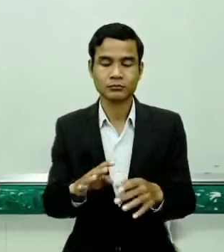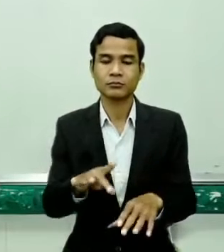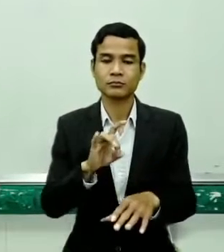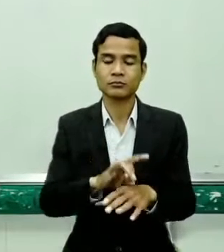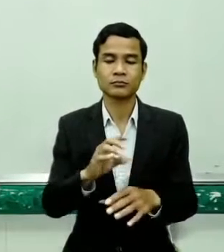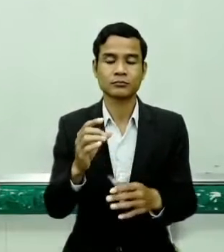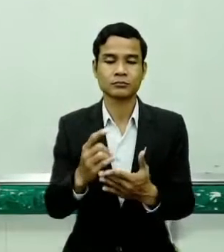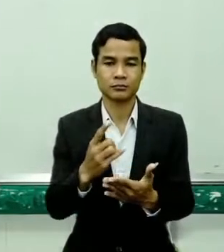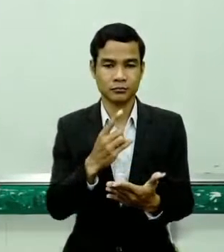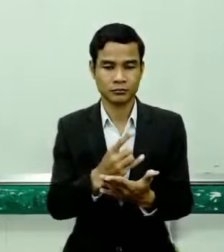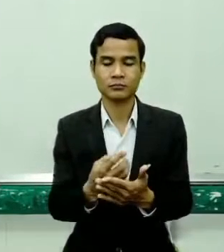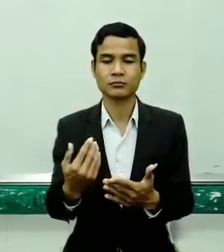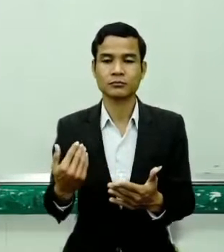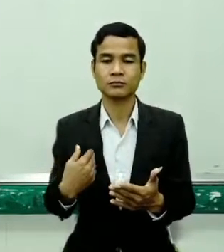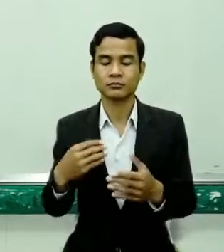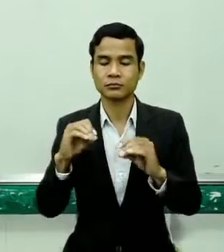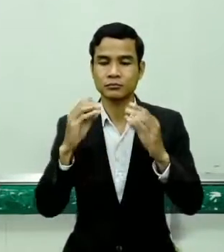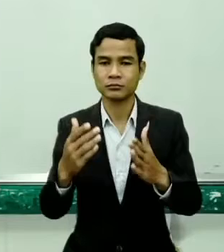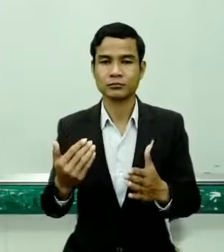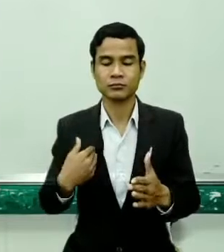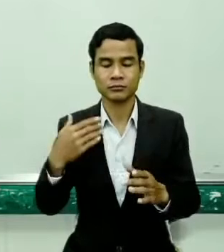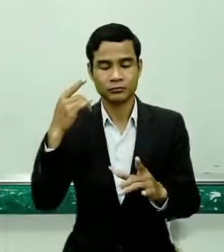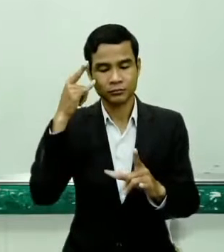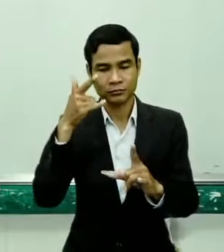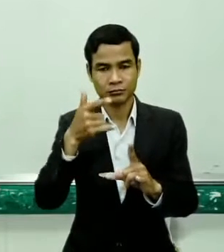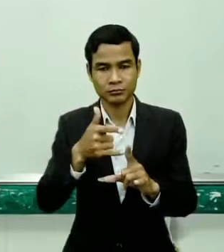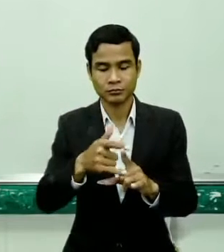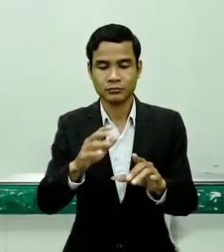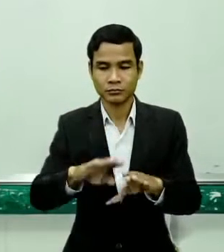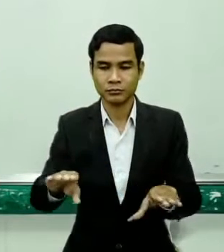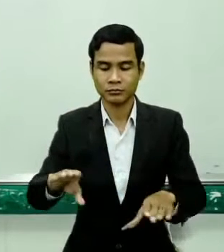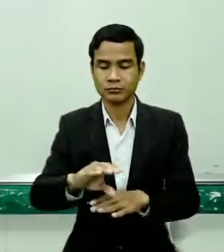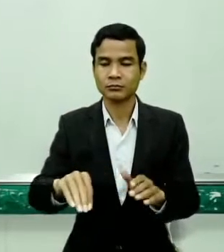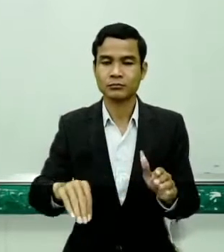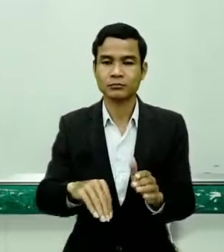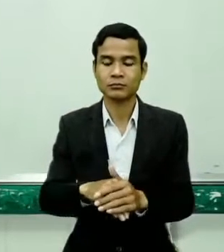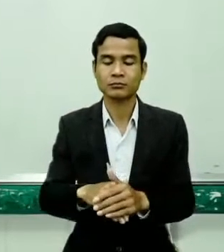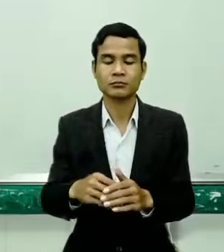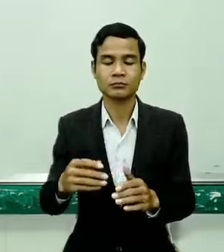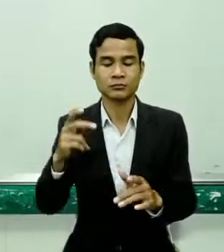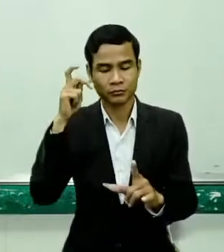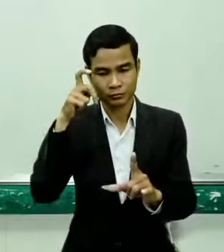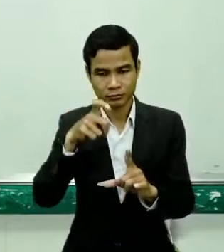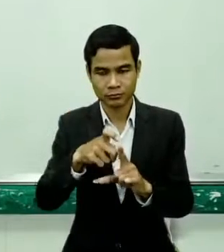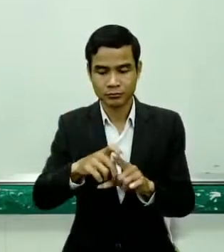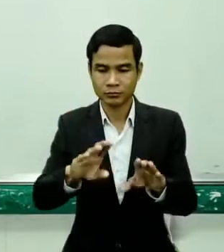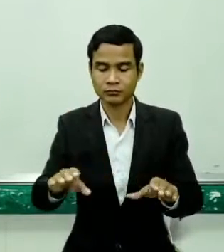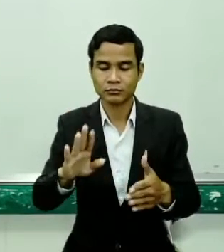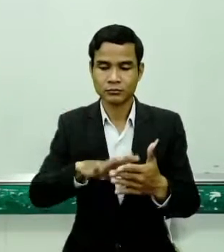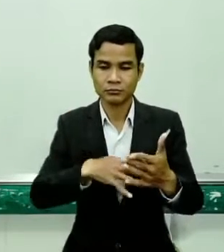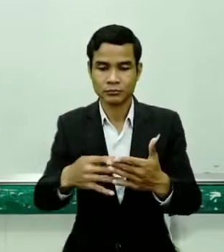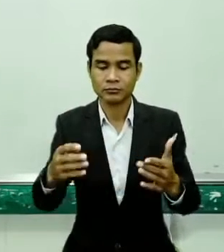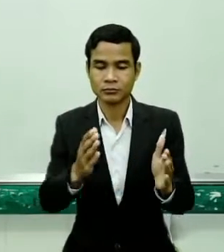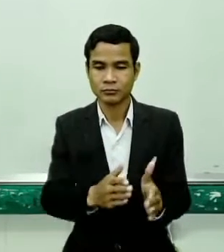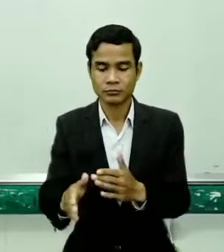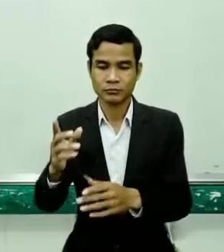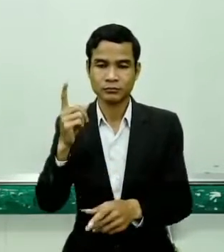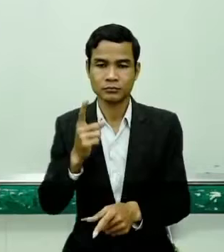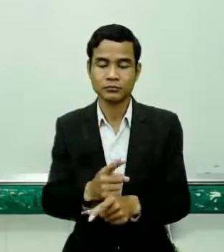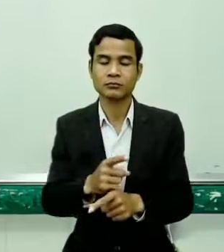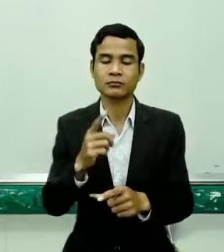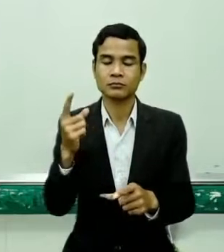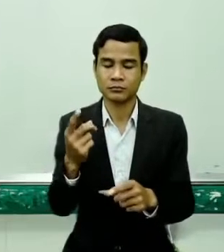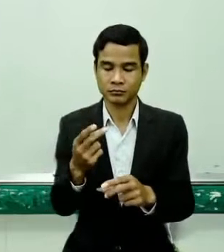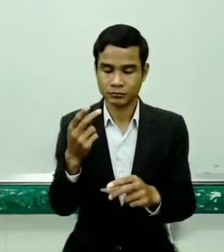mê riêng đi phòng đáy, nên khi nhóm miên bầm nón ở con con tiếng ọc nế, chế rịp chóm phàn cá bán trâm trữ, đầm bấy ạ